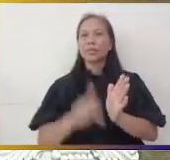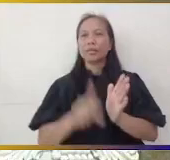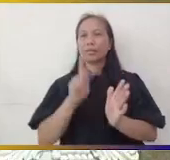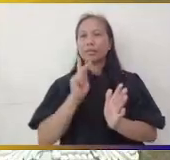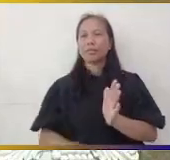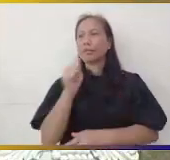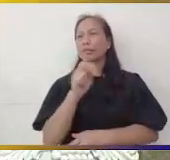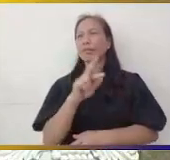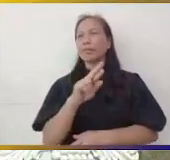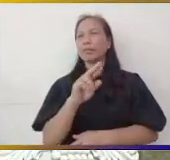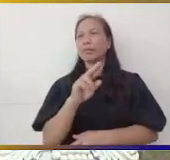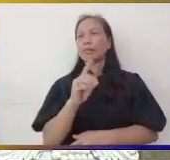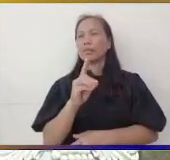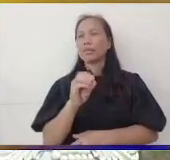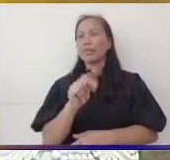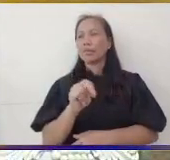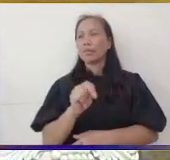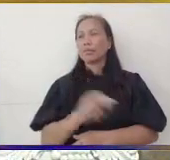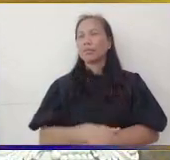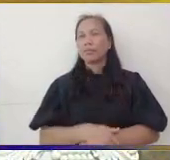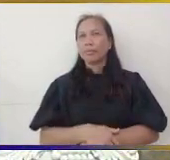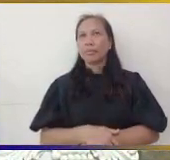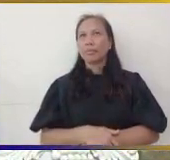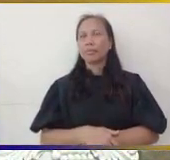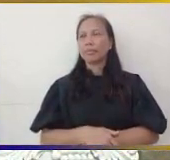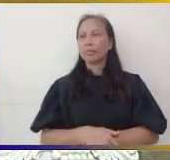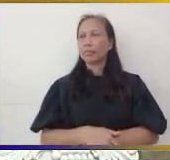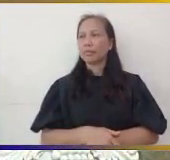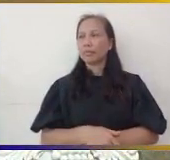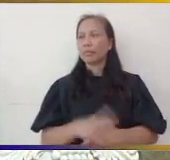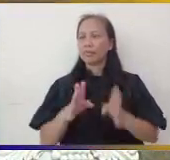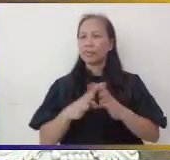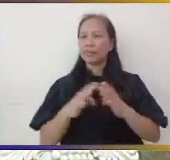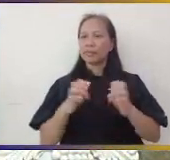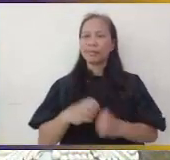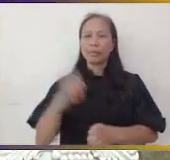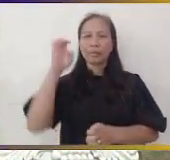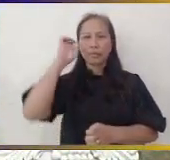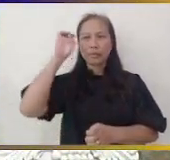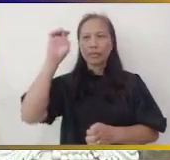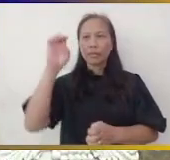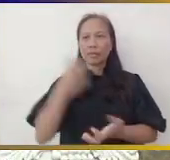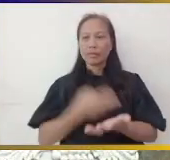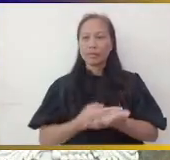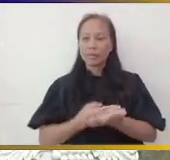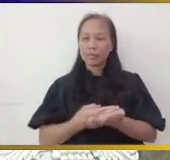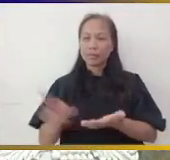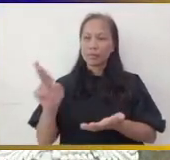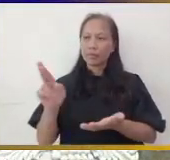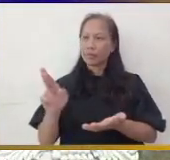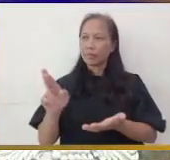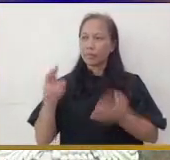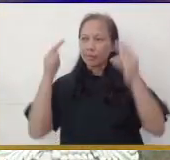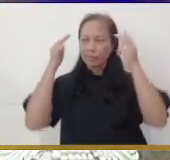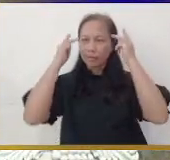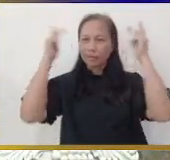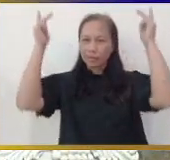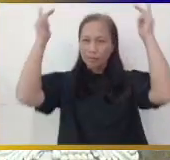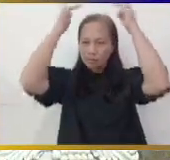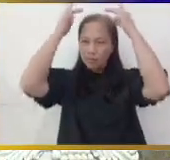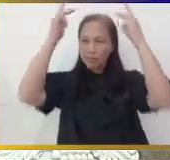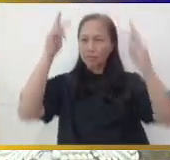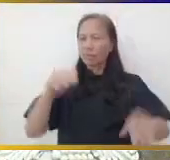po bagamat si Arnold of bracia napaalis niya yyung papa in the city of Rome but yet doon na rin po siya pinapatay